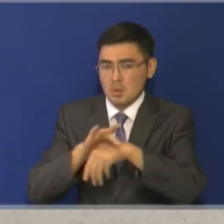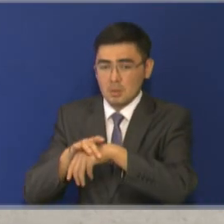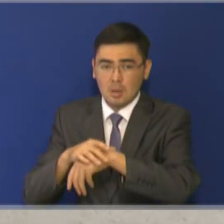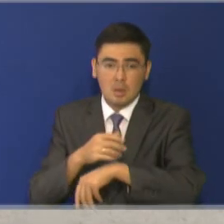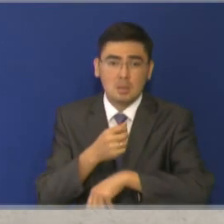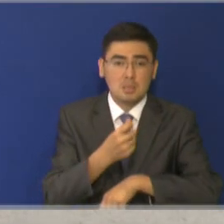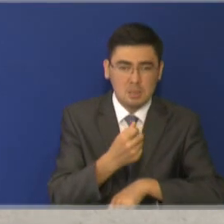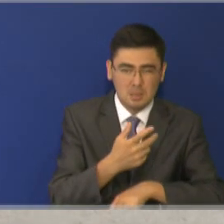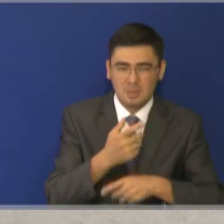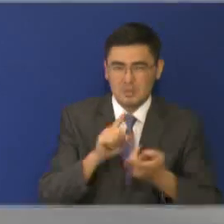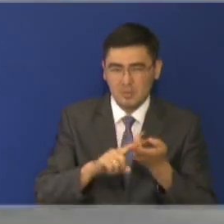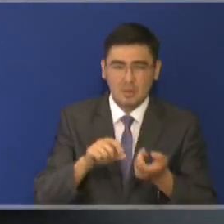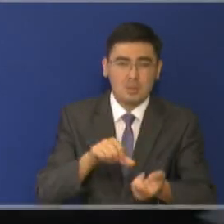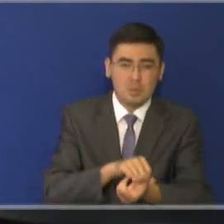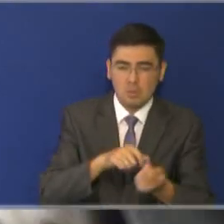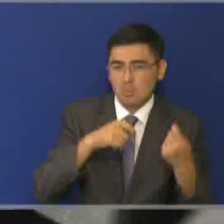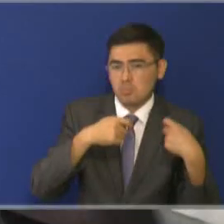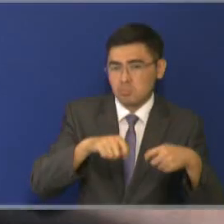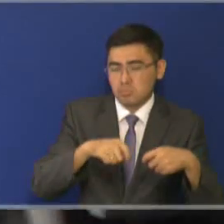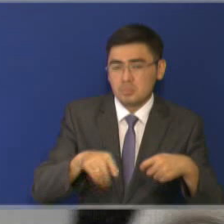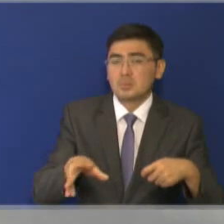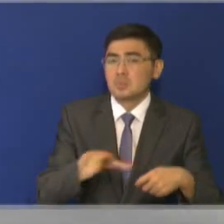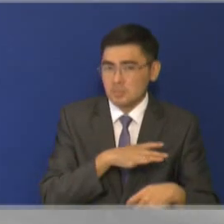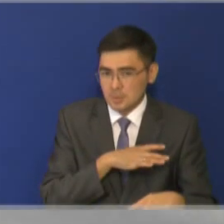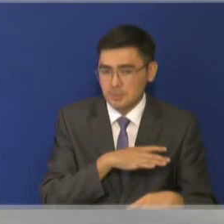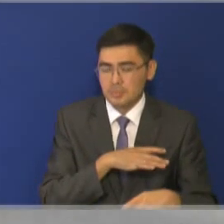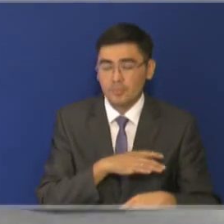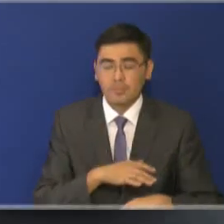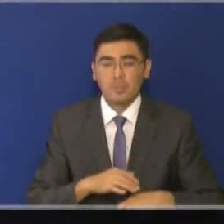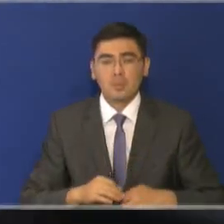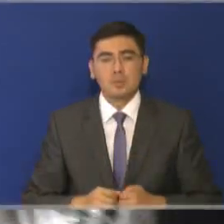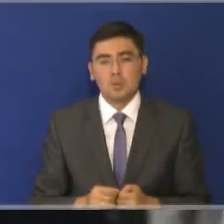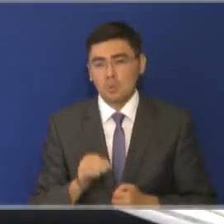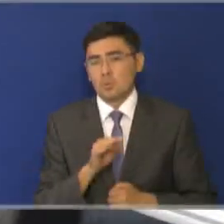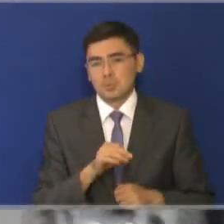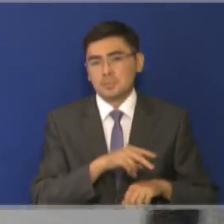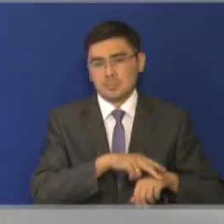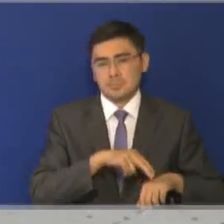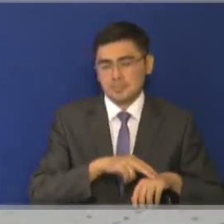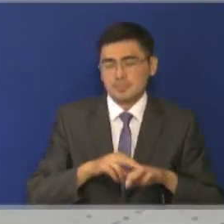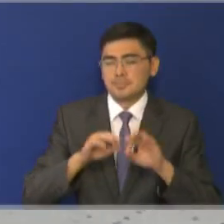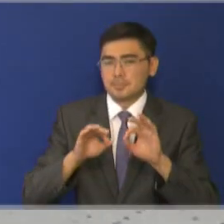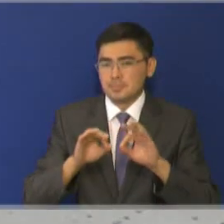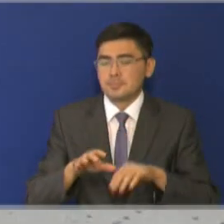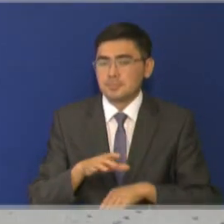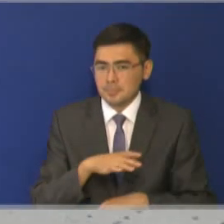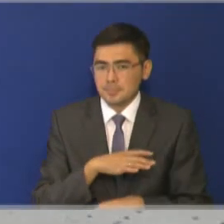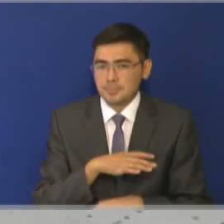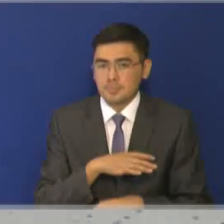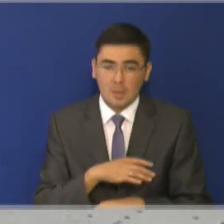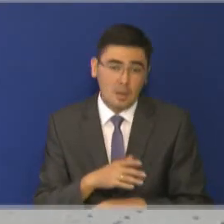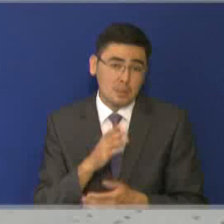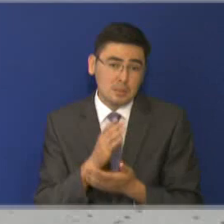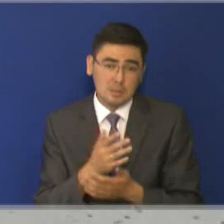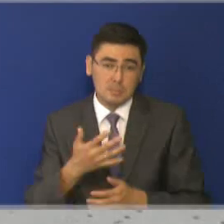есірткі құралдар мен психотроптық заттарды сатумен байланысты деп хабарлайды Қазақпарат полиция.кз сайтына сілтеме жасап. Заңсыз